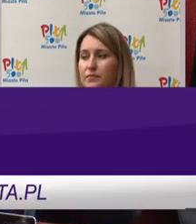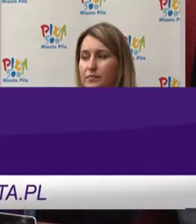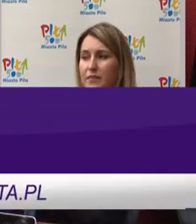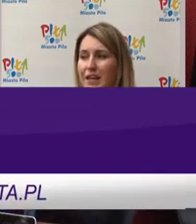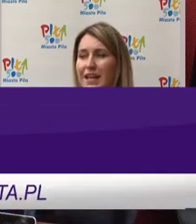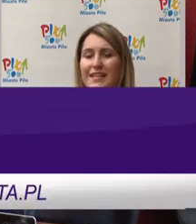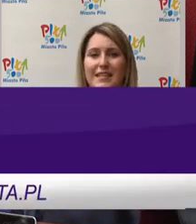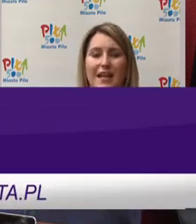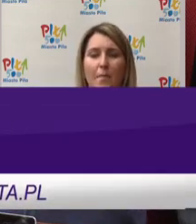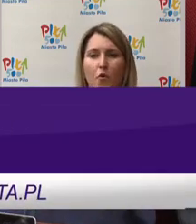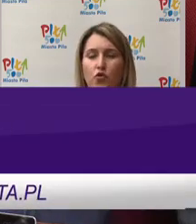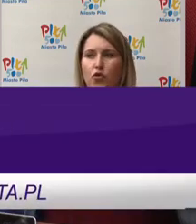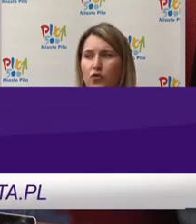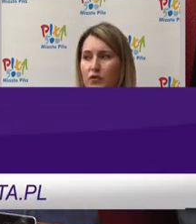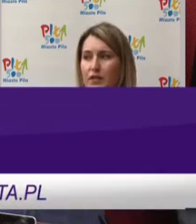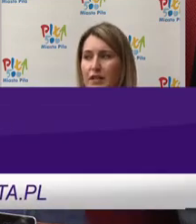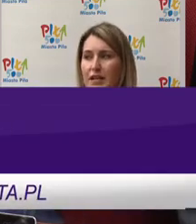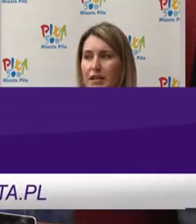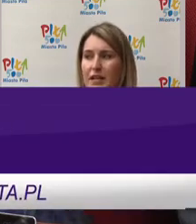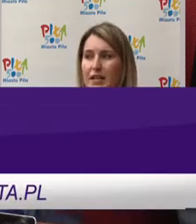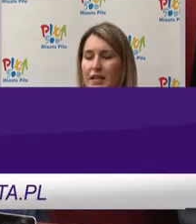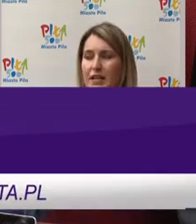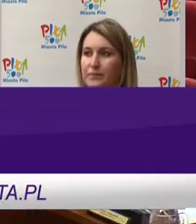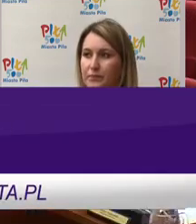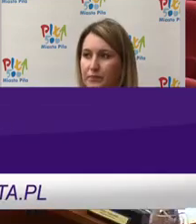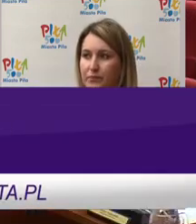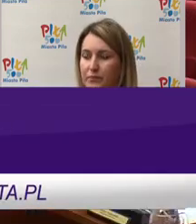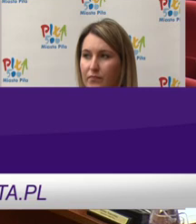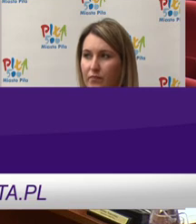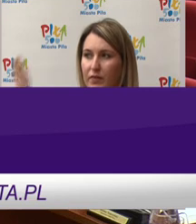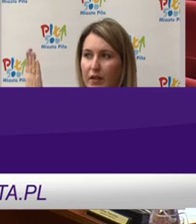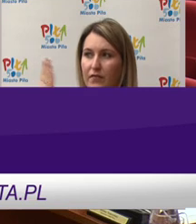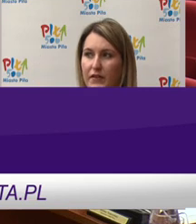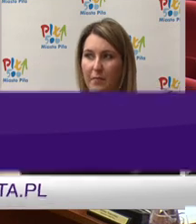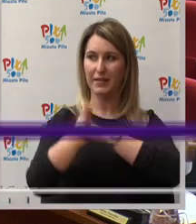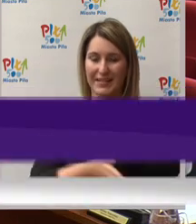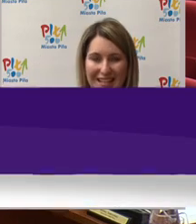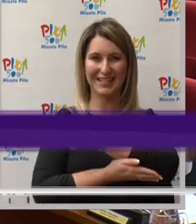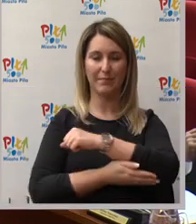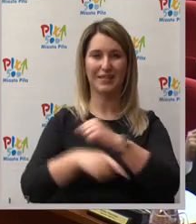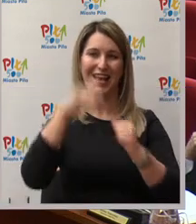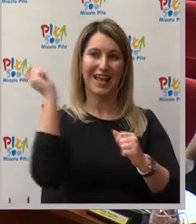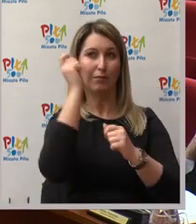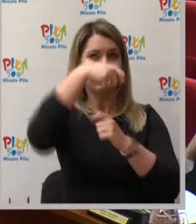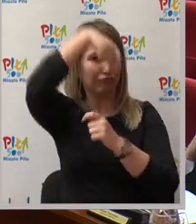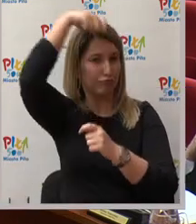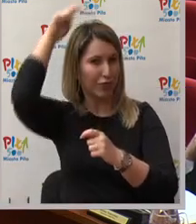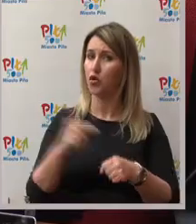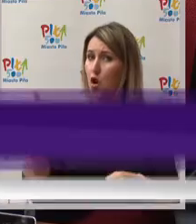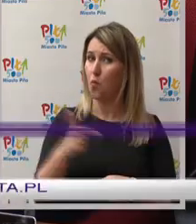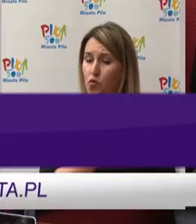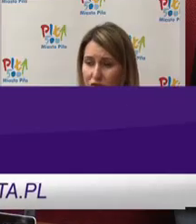Zdaniem prezydenta ustawa o zbiorowym zaopatrzeniu w wodę jest krzywdząca dla samorządów, stąd decyzja o zaskarżeniu jej do Trybunału